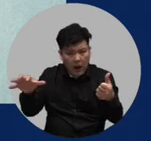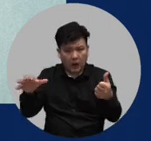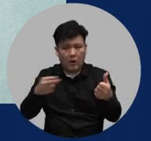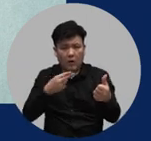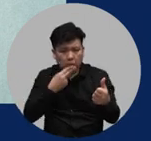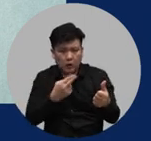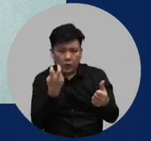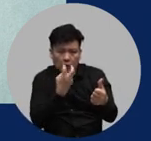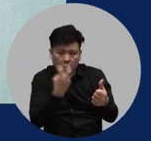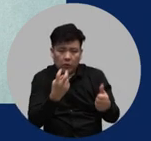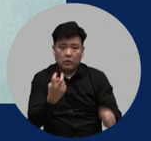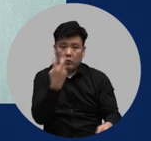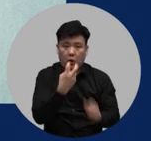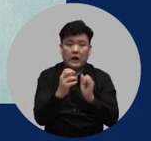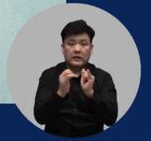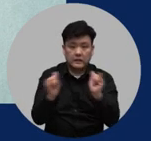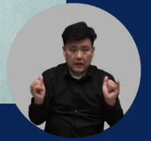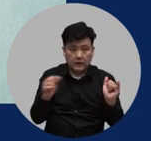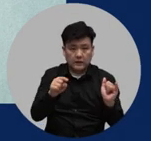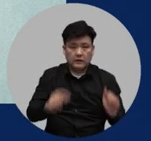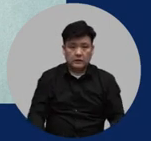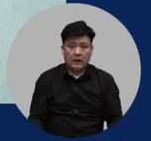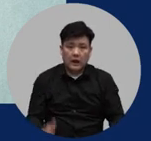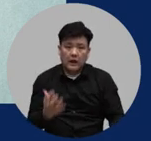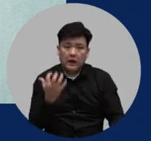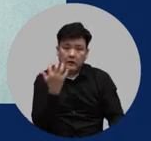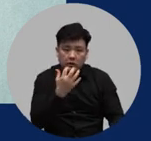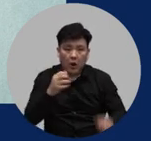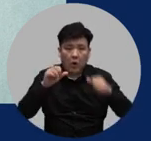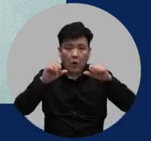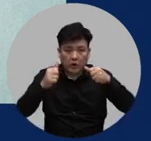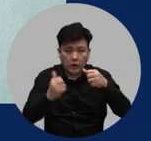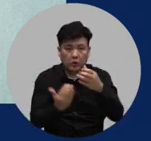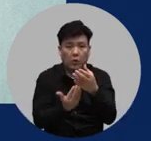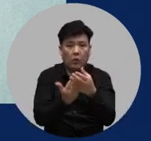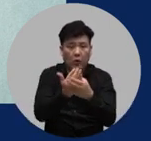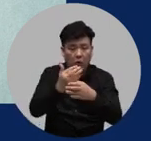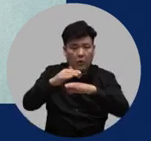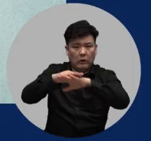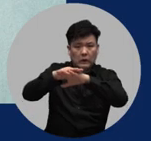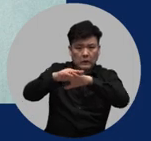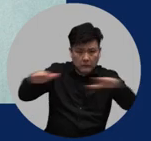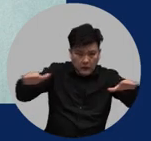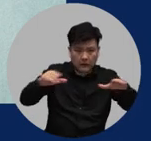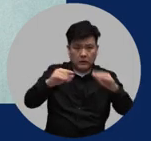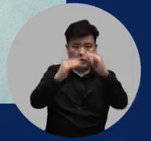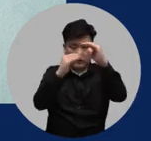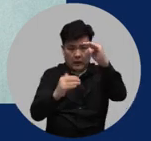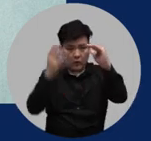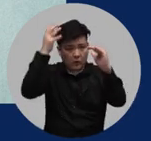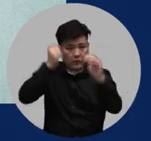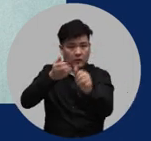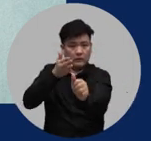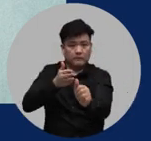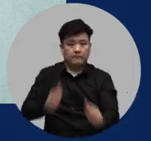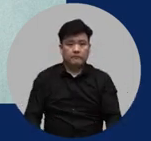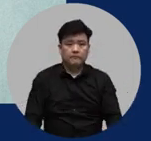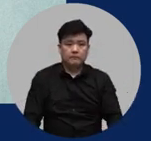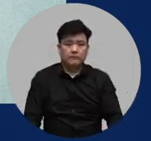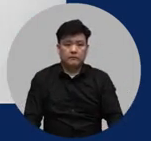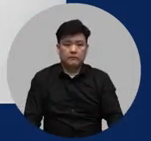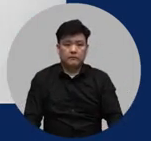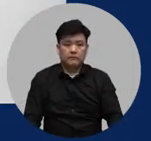합니다. 관리자는 다음의 성희롱 처리 방침 필수 내용을 꼭 숙지하시기 바랍니다.